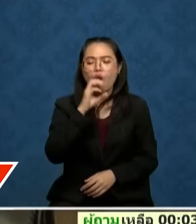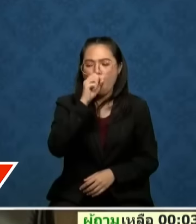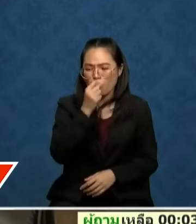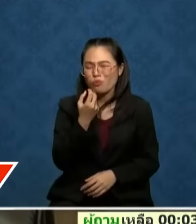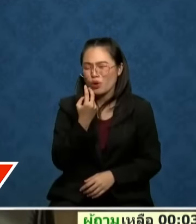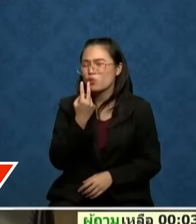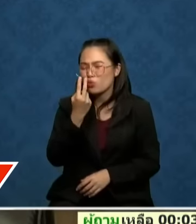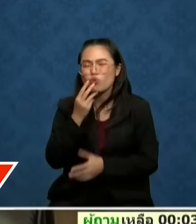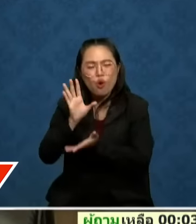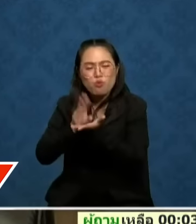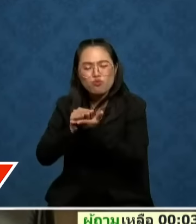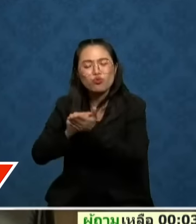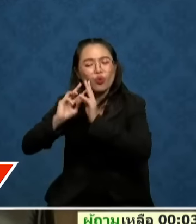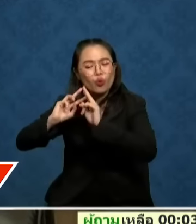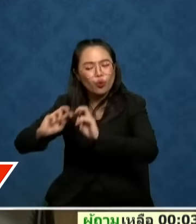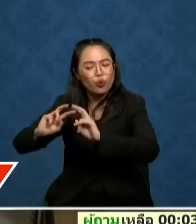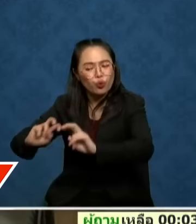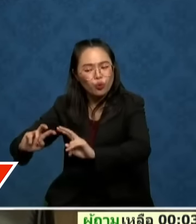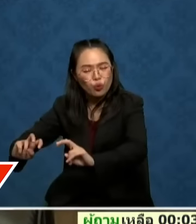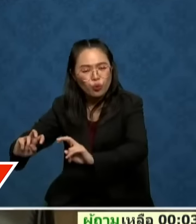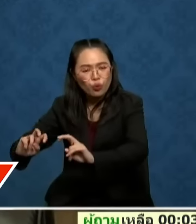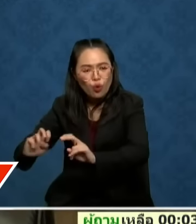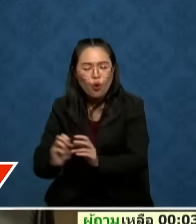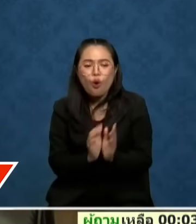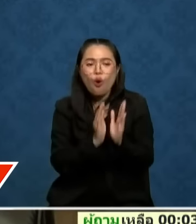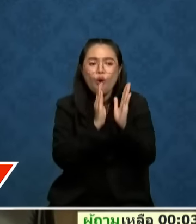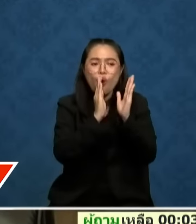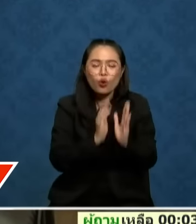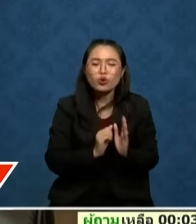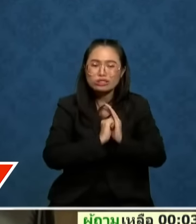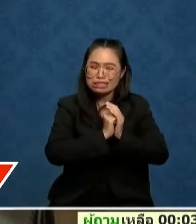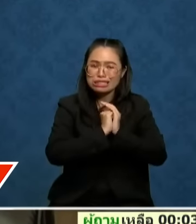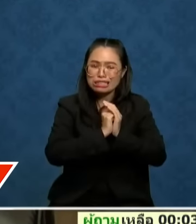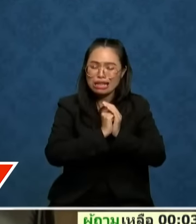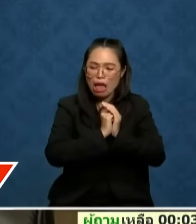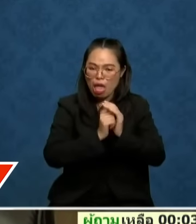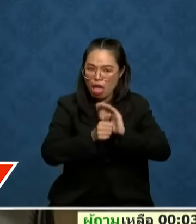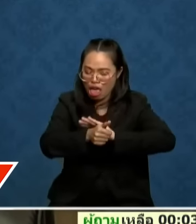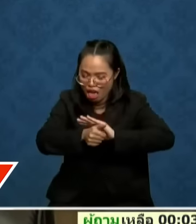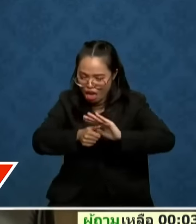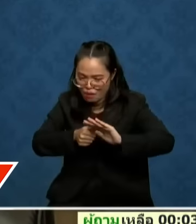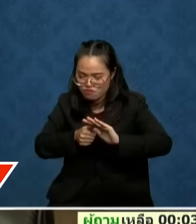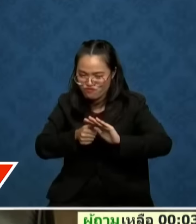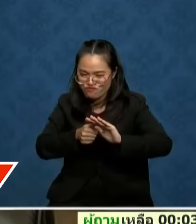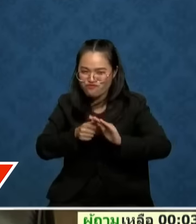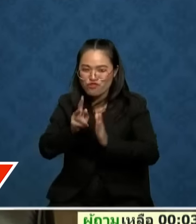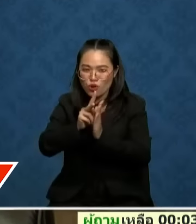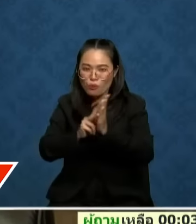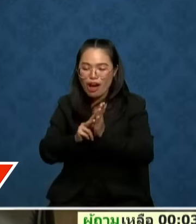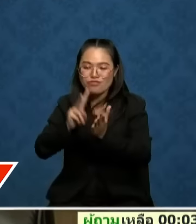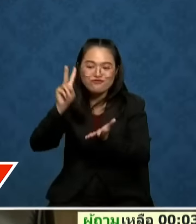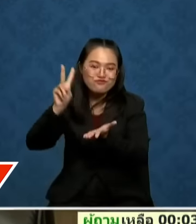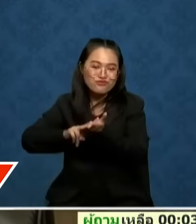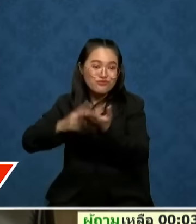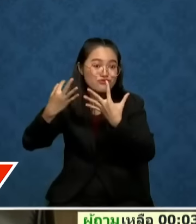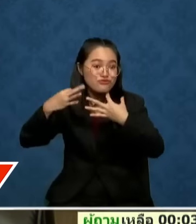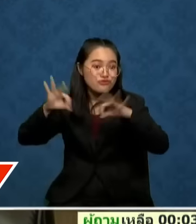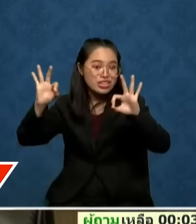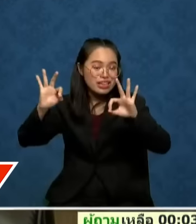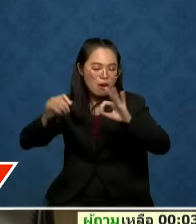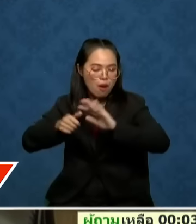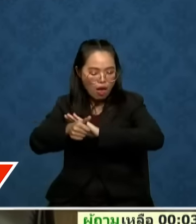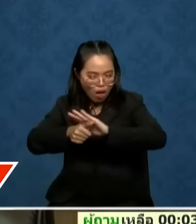างต่อเนื่องการลักลอบเข้ามาทำงานผิดกฎหมายผ่านการฟรีวีซ่าของคนจีนเอาเฉพาะที่สืบคร่าวๆในตำบล